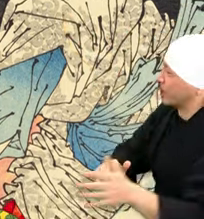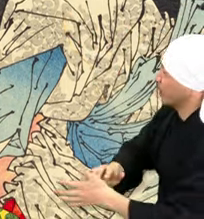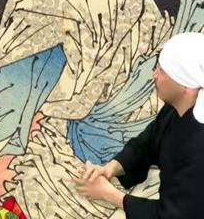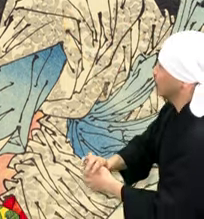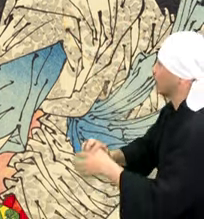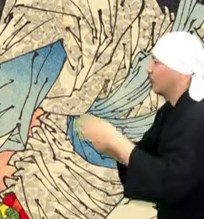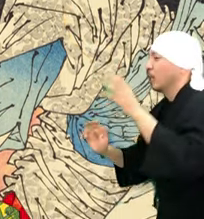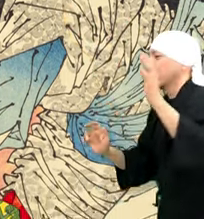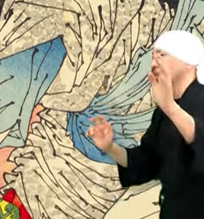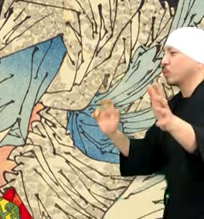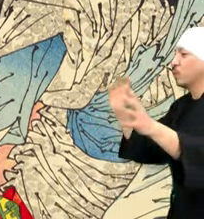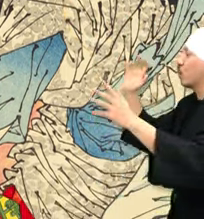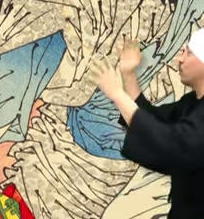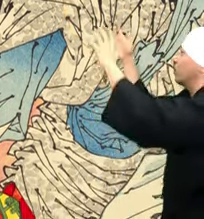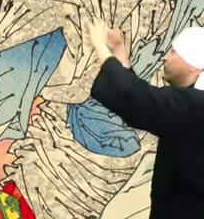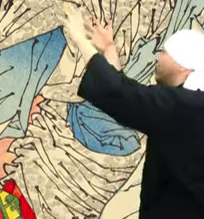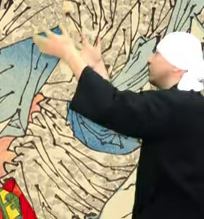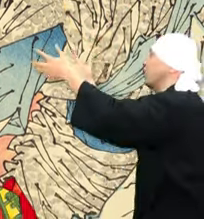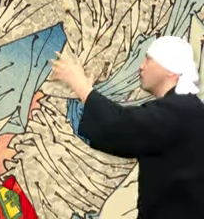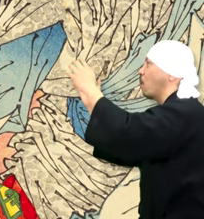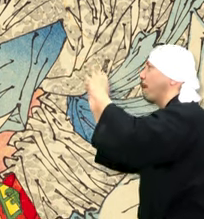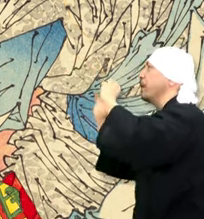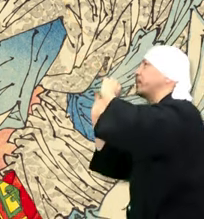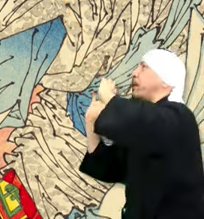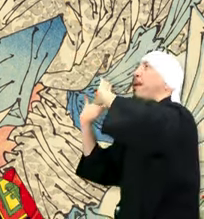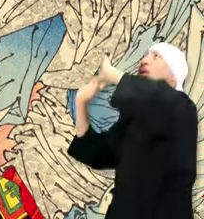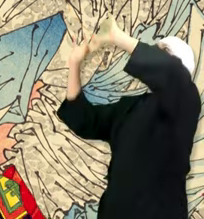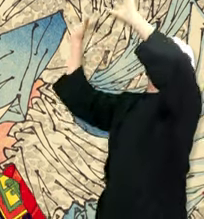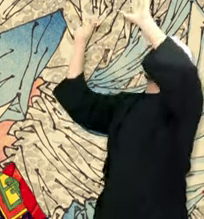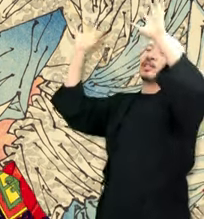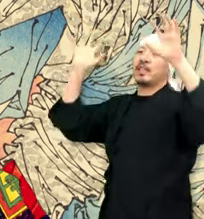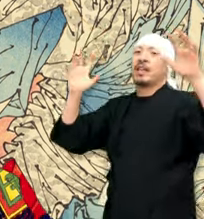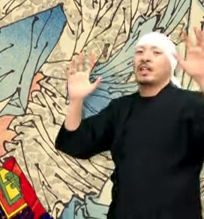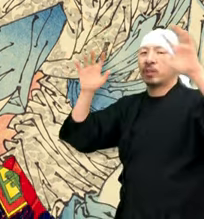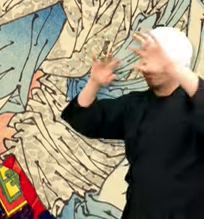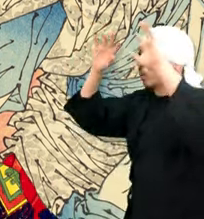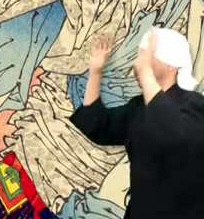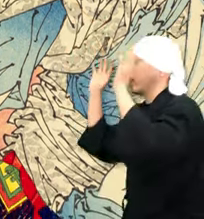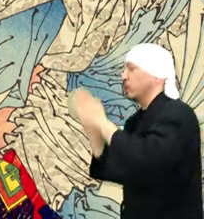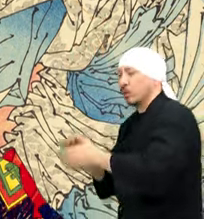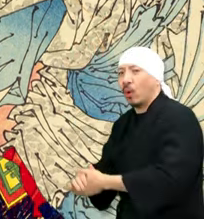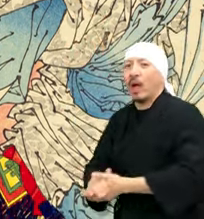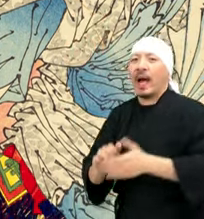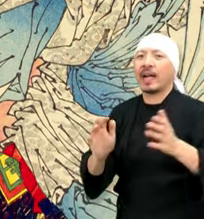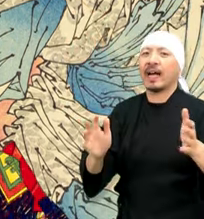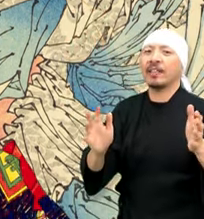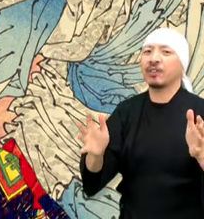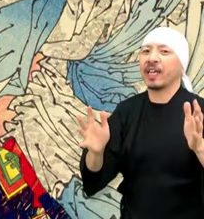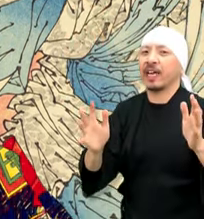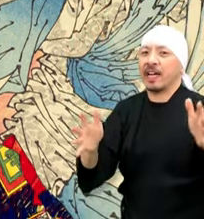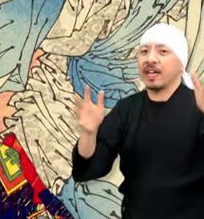しんでいただきたいなと思うんですけども、そうすることで浮世絵をめっちゃパワーアップさせて、一言で言うと